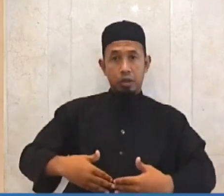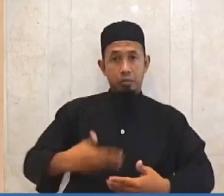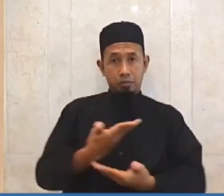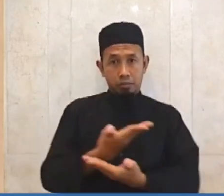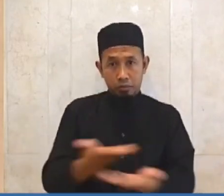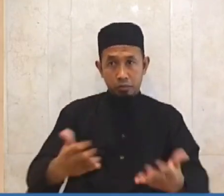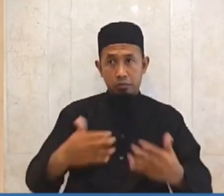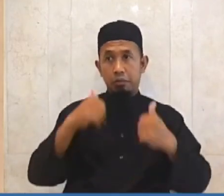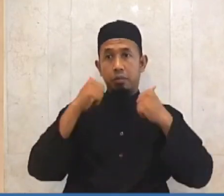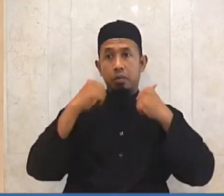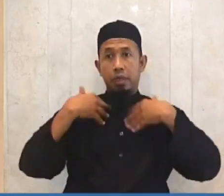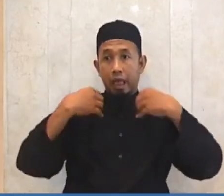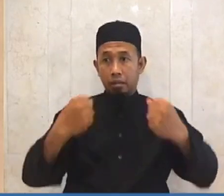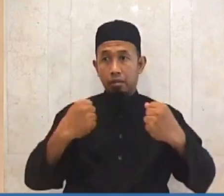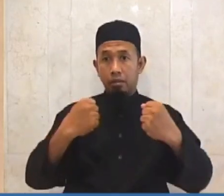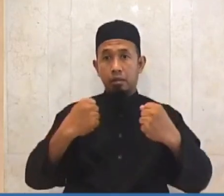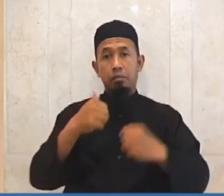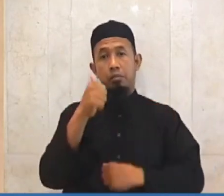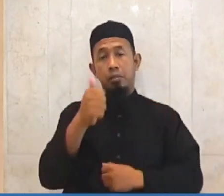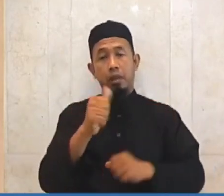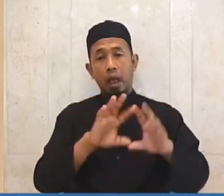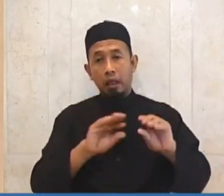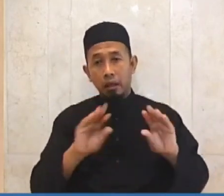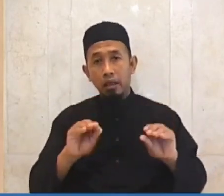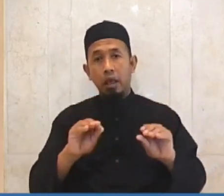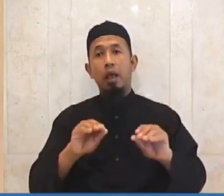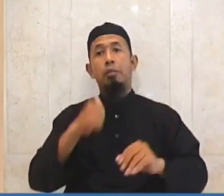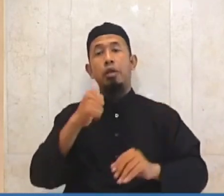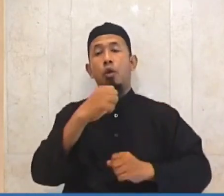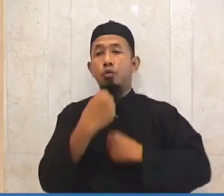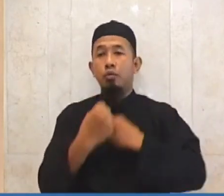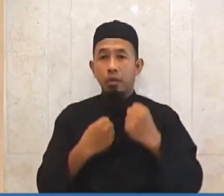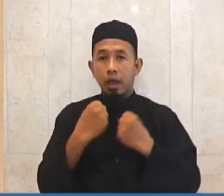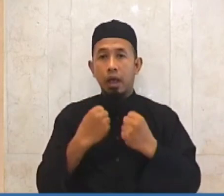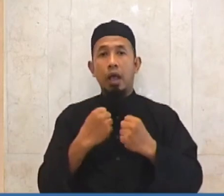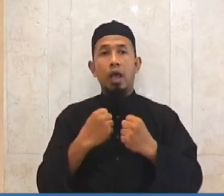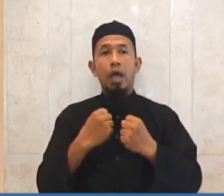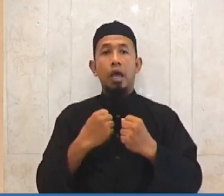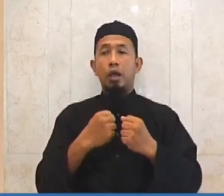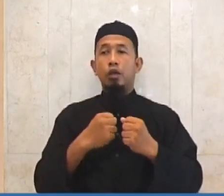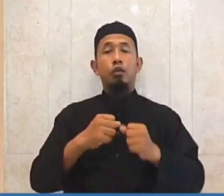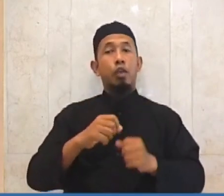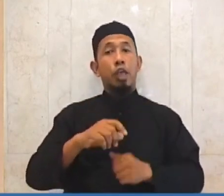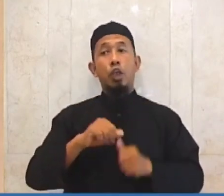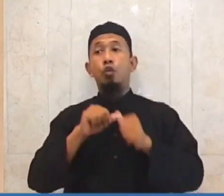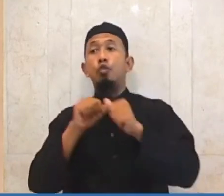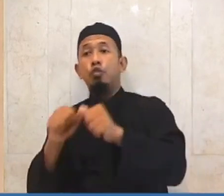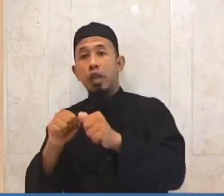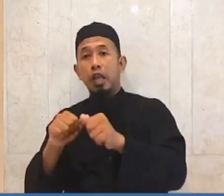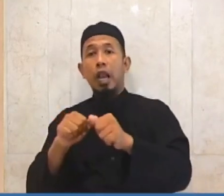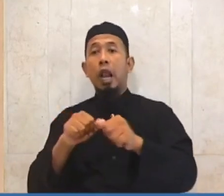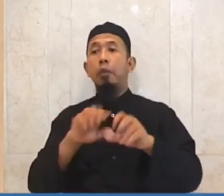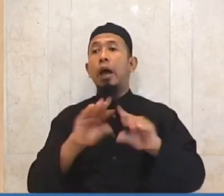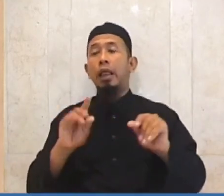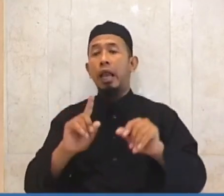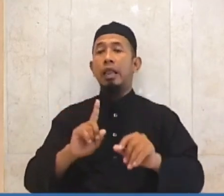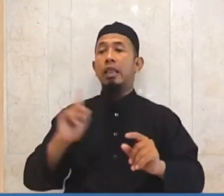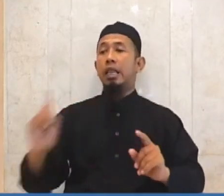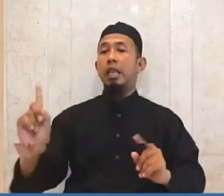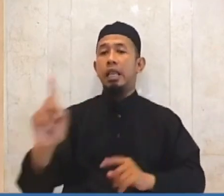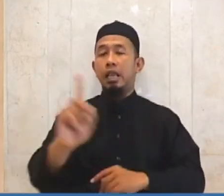kita bisa bekerja kita bisa berusaha sesuai dengan profesi kita masing-masing tetapi